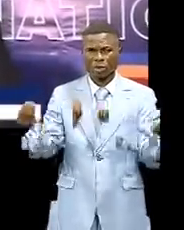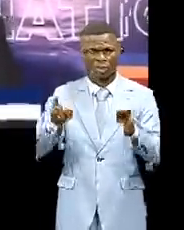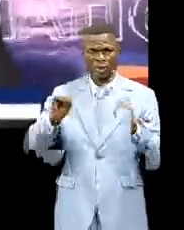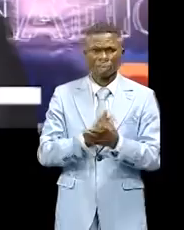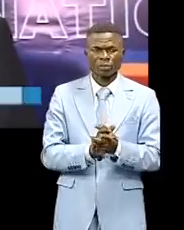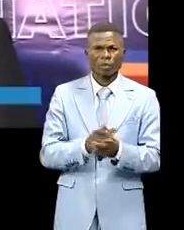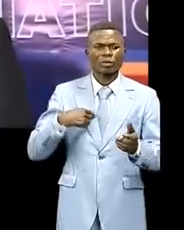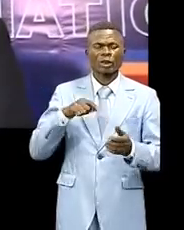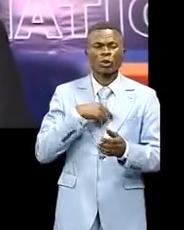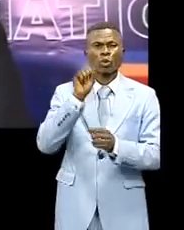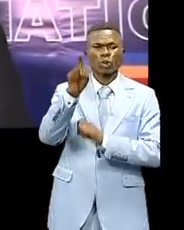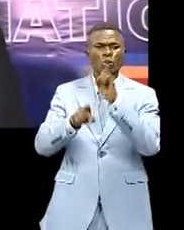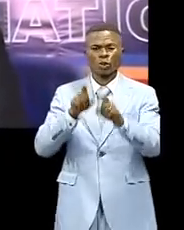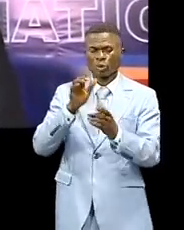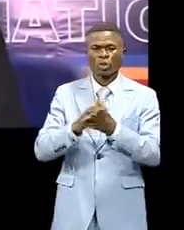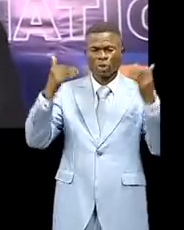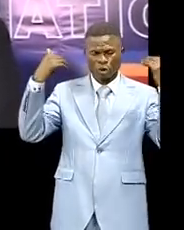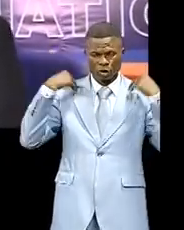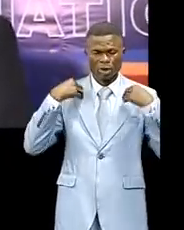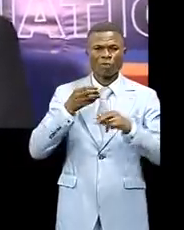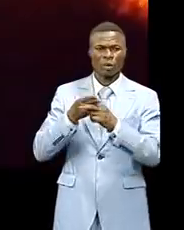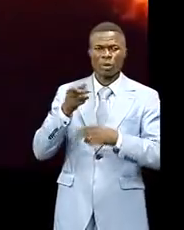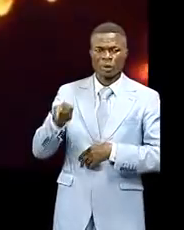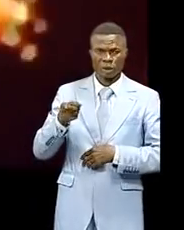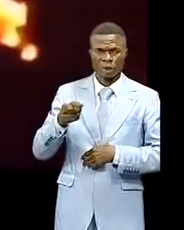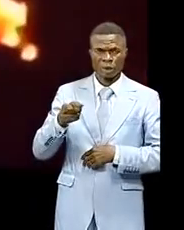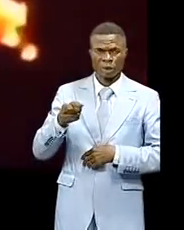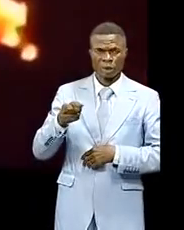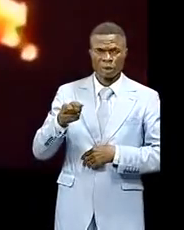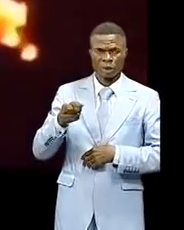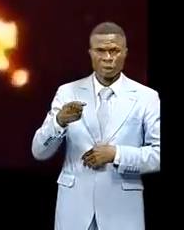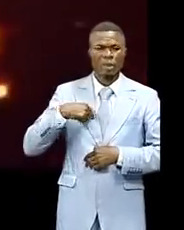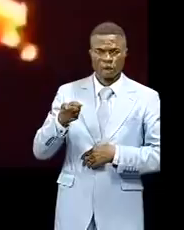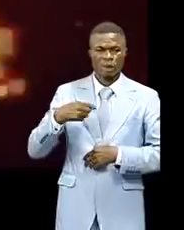roger la chaîne nous avons pu se décider